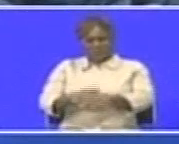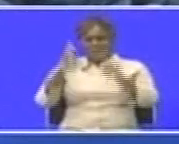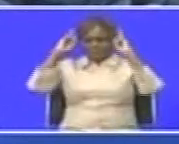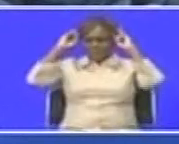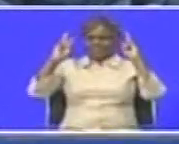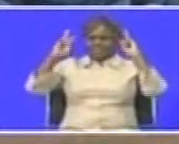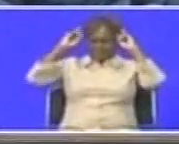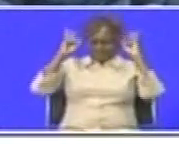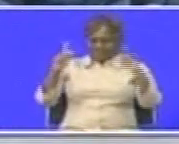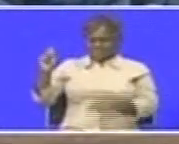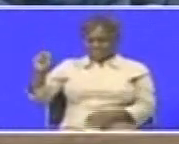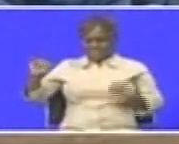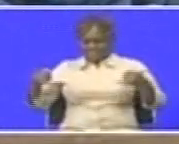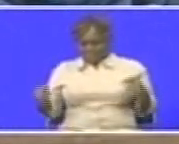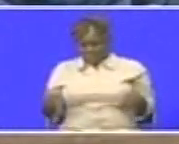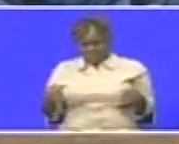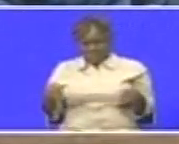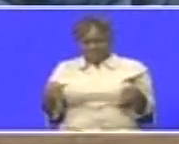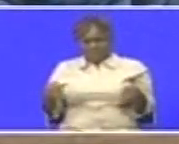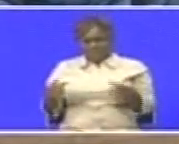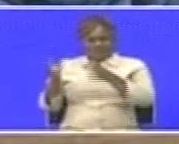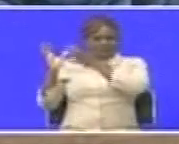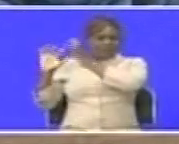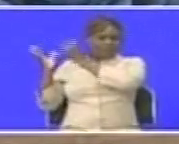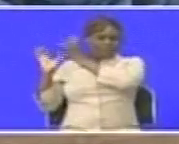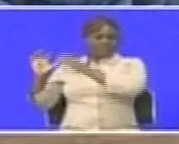Mashirima Kapombe, KTN News, Bamba, katika kaunti ya Kilifi.